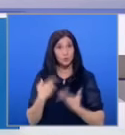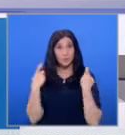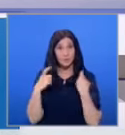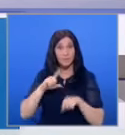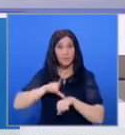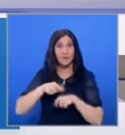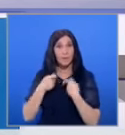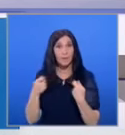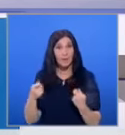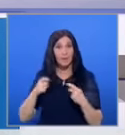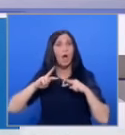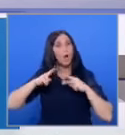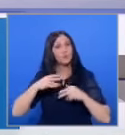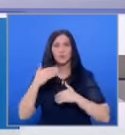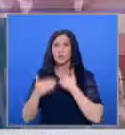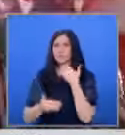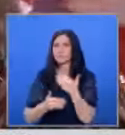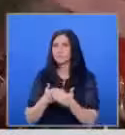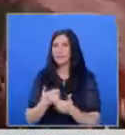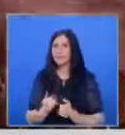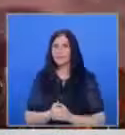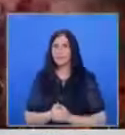време на кампанията? Отговорите следват.